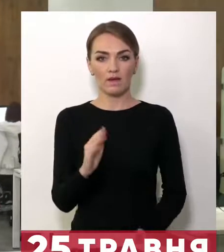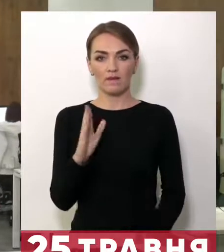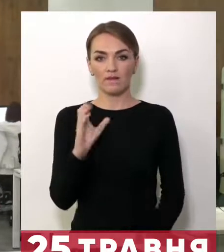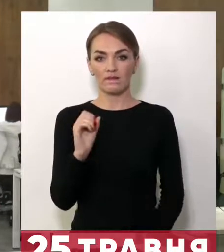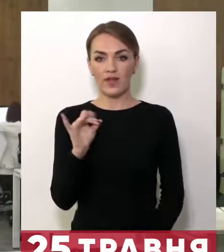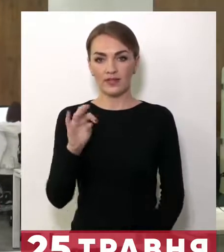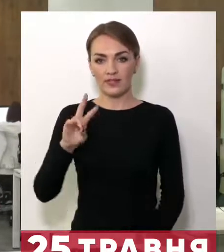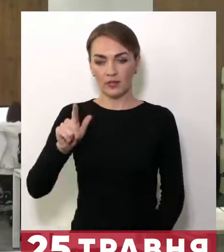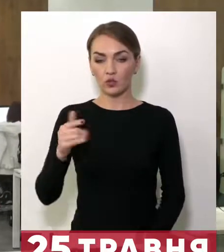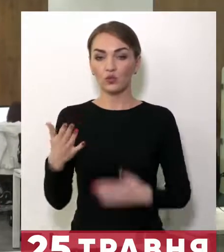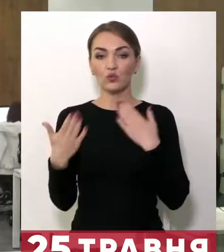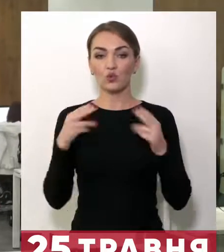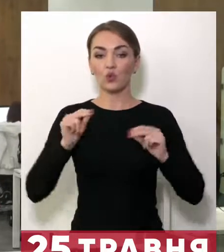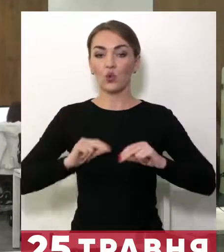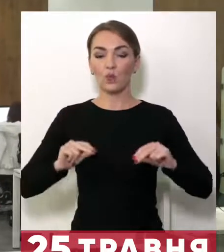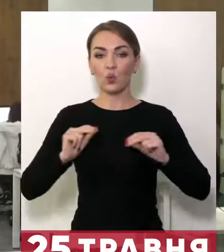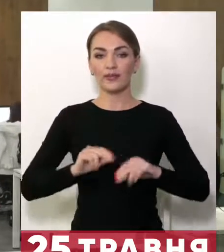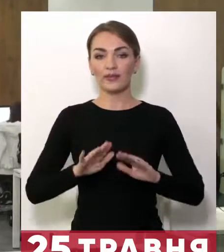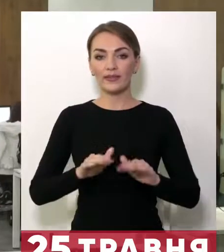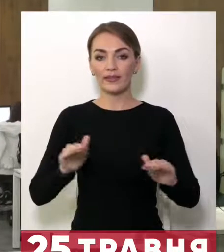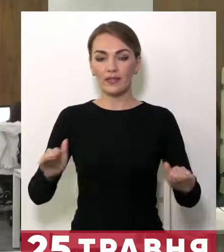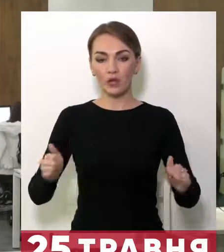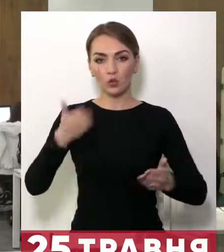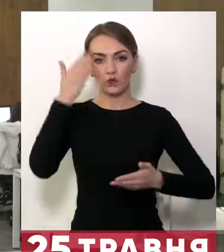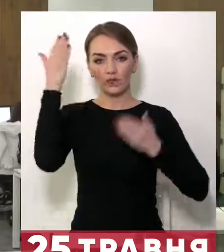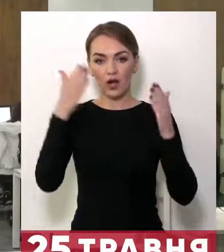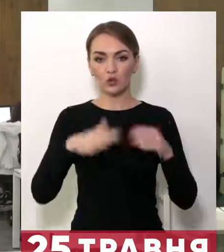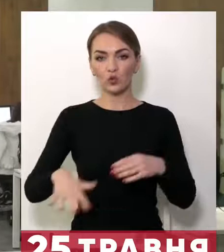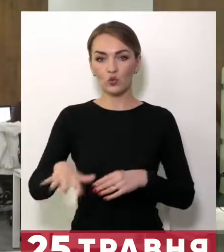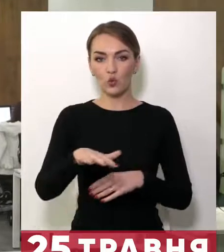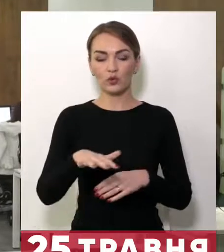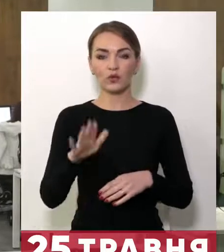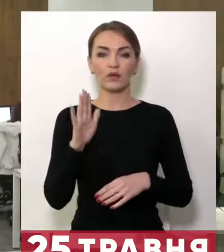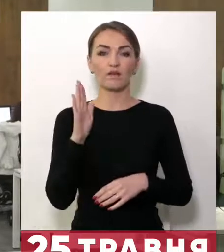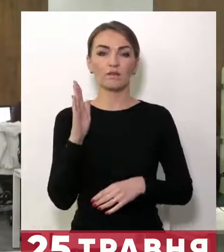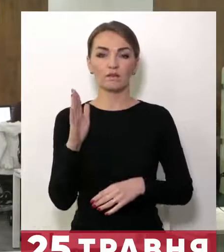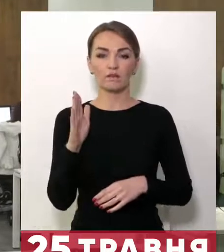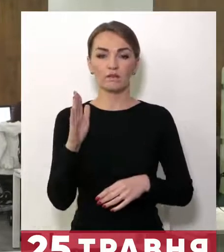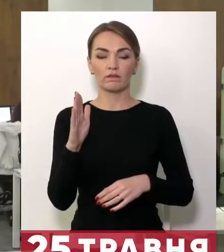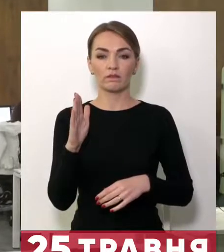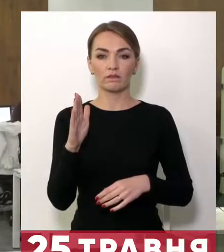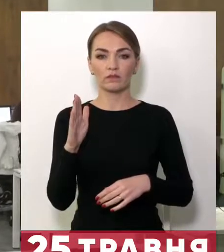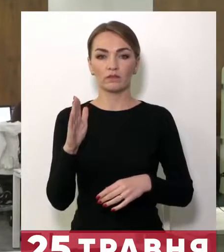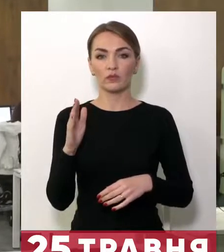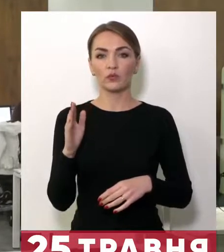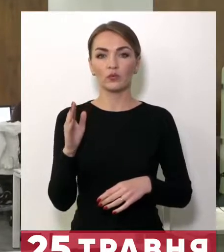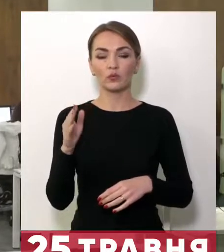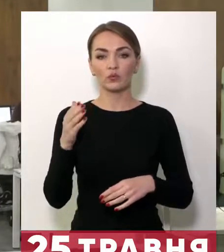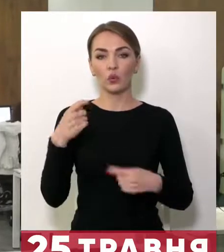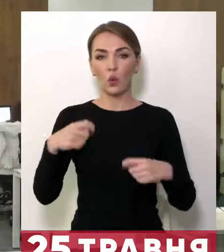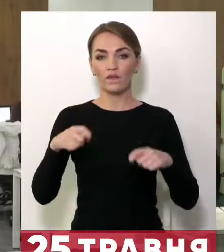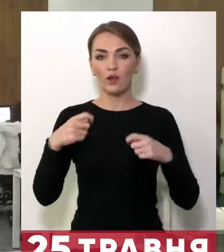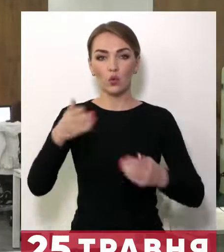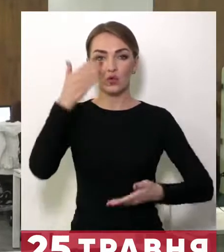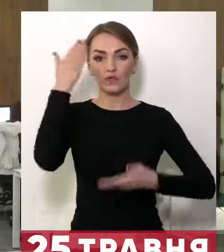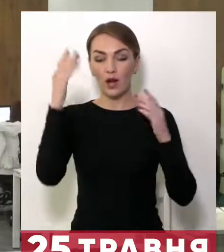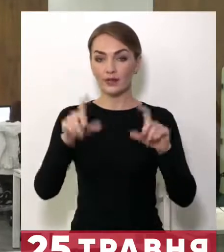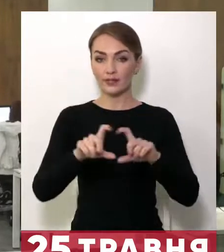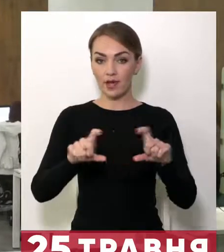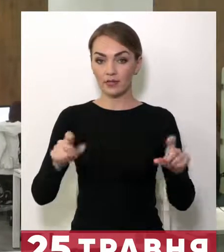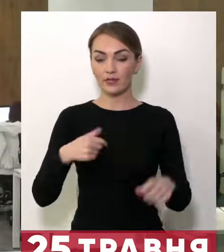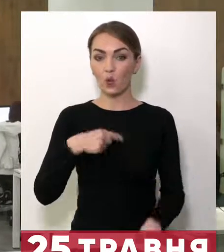вересень. Щодо роботи дитячих розважальних зон, торгельних розважальних закладах, я вже